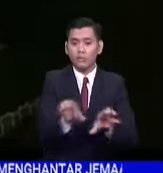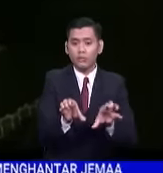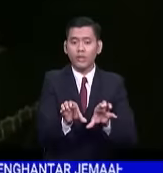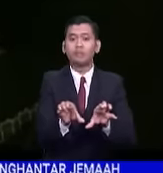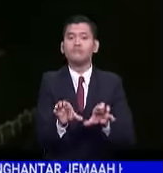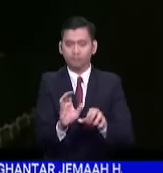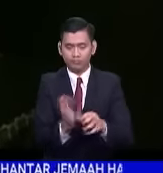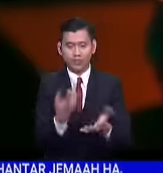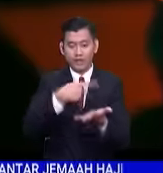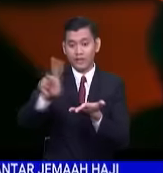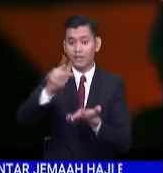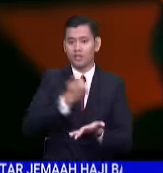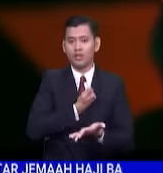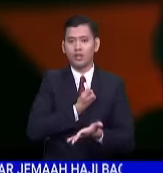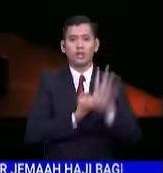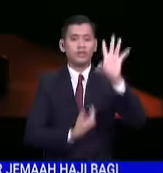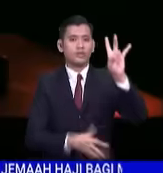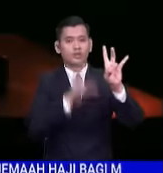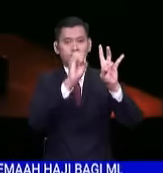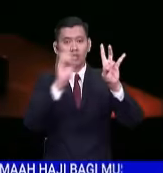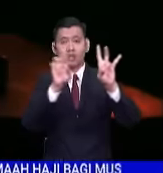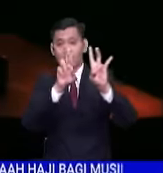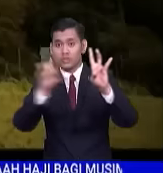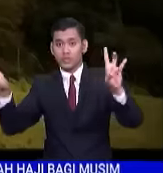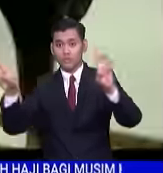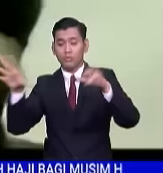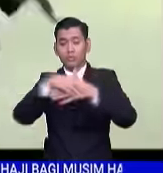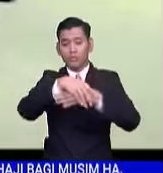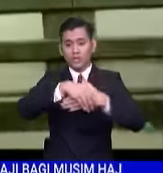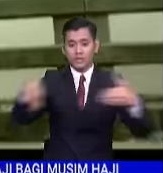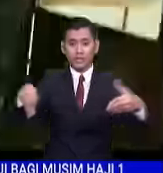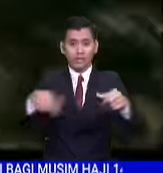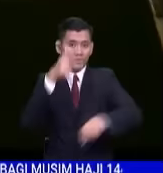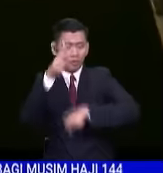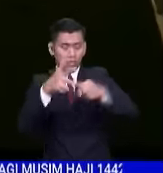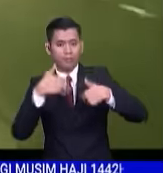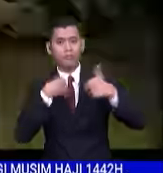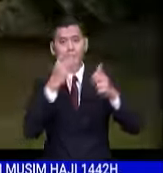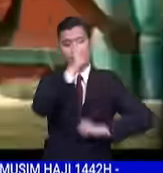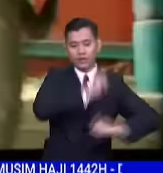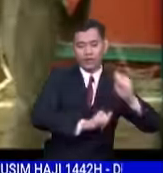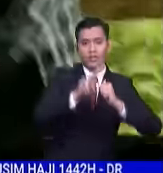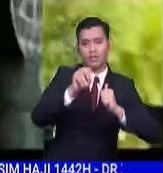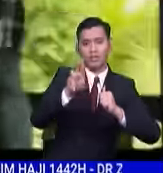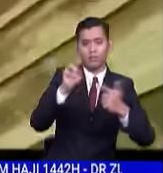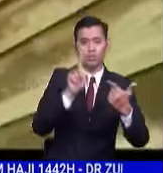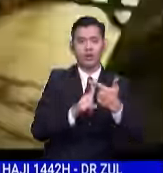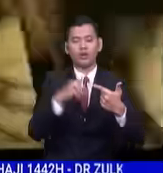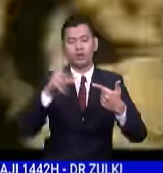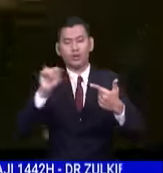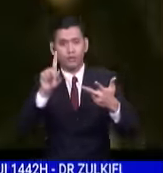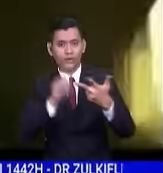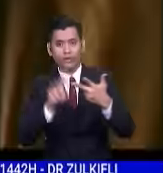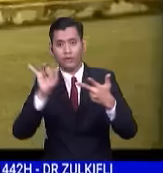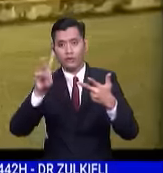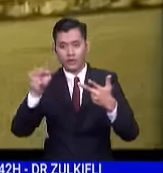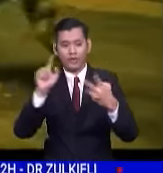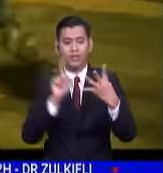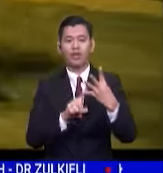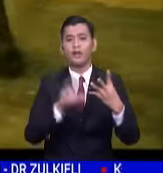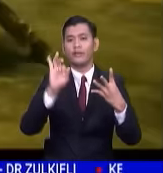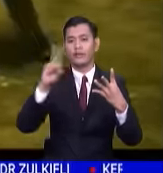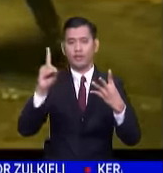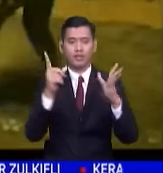perbelanjaan sendiri hampir RM700,000, filem itu dibintangi Namron, Ko Khairullah Majid, Fina Tajuddin,